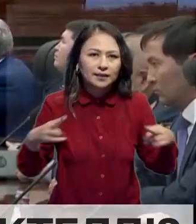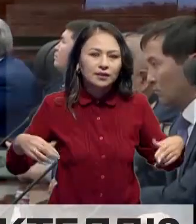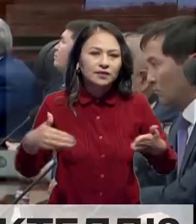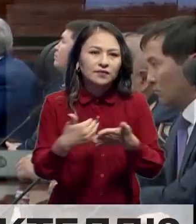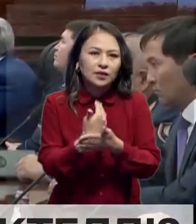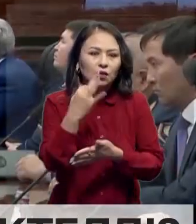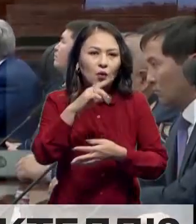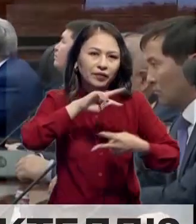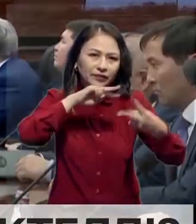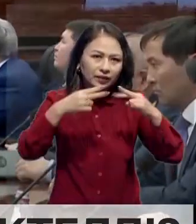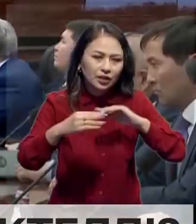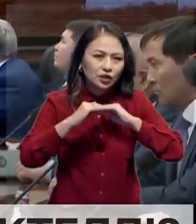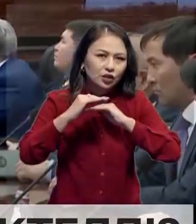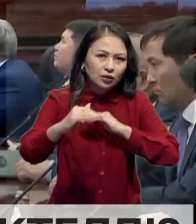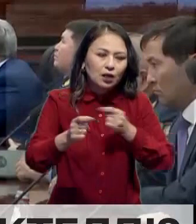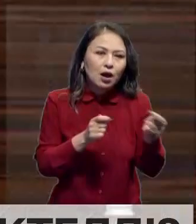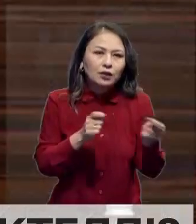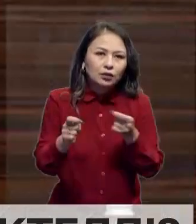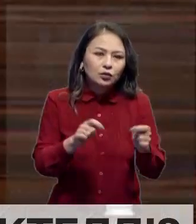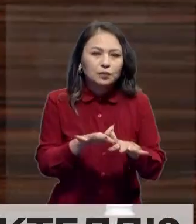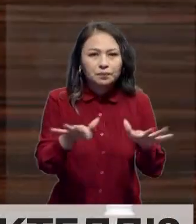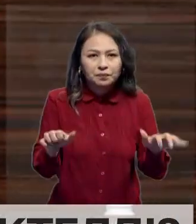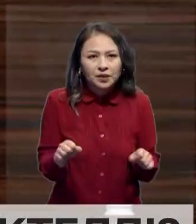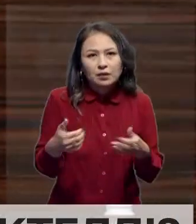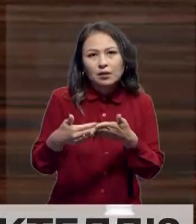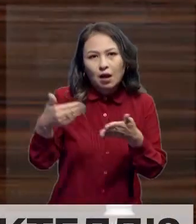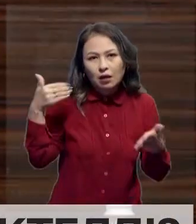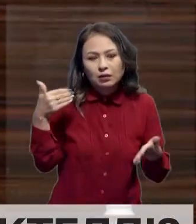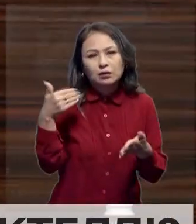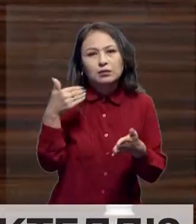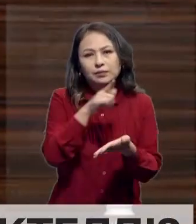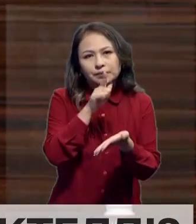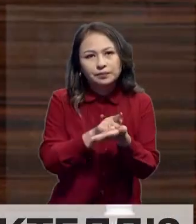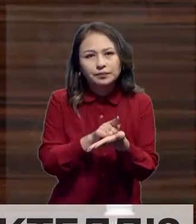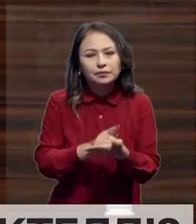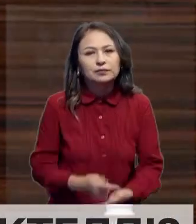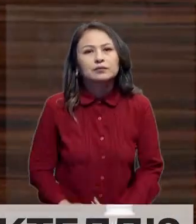мәселелерін шешу жергілікті атқарушы биліктің алдында қойылатын басым міндеттер.